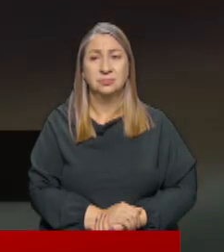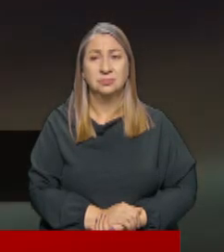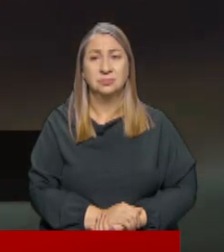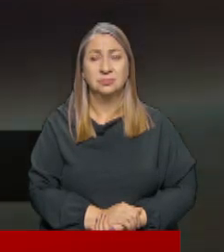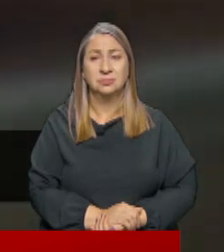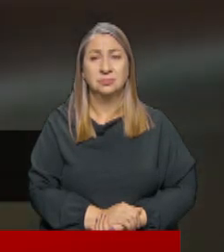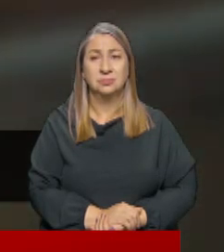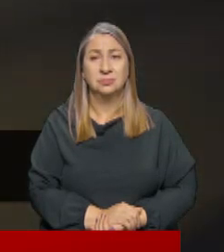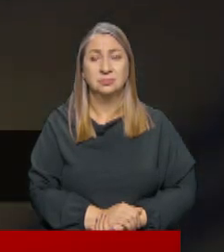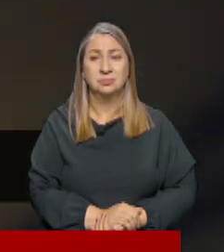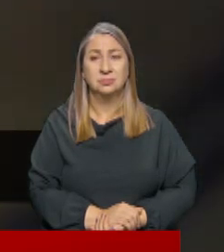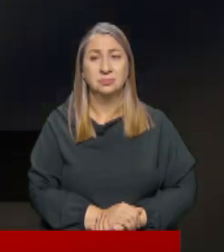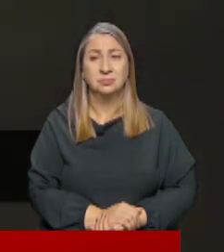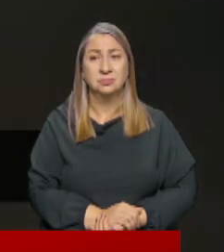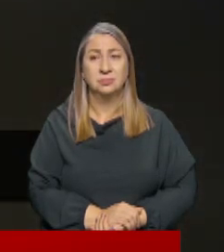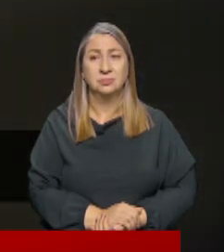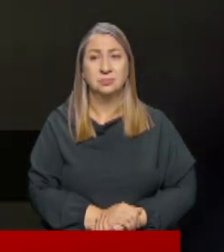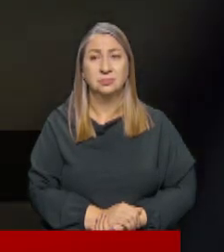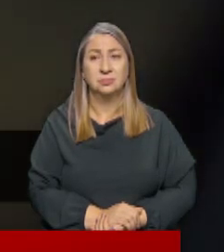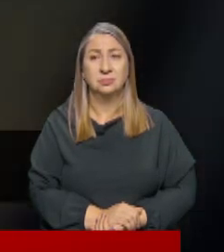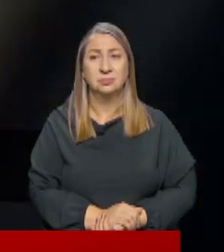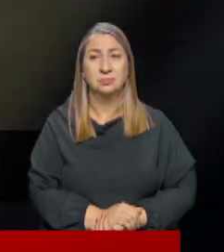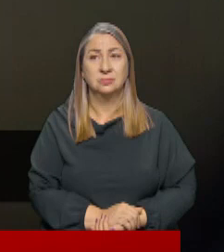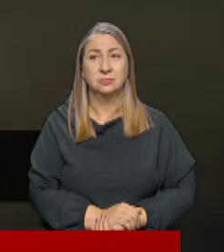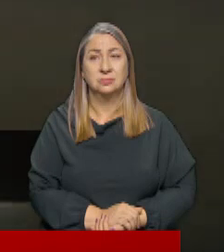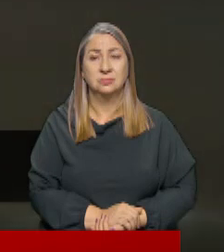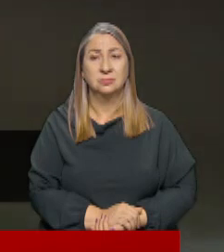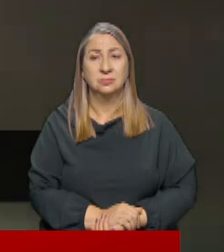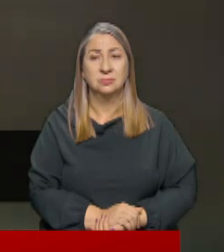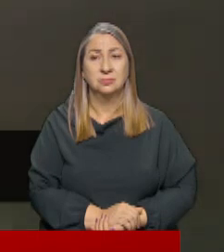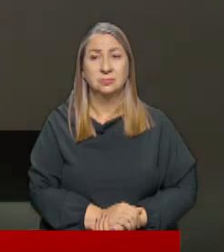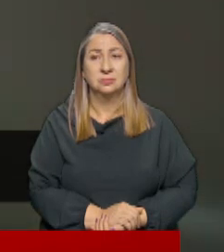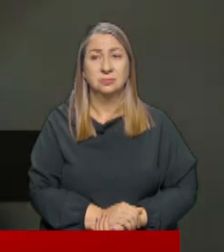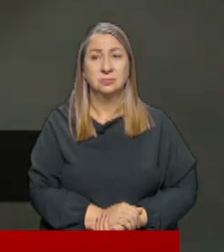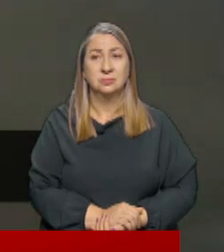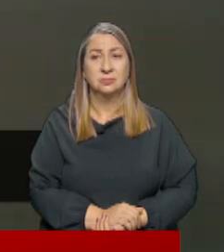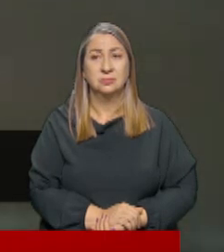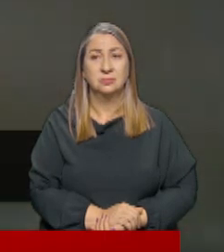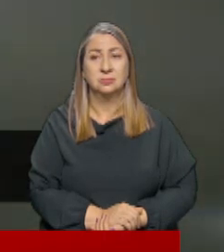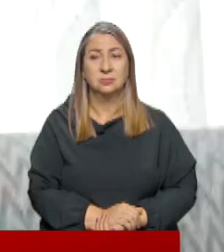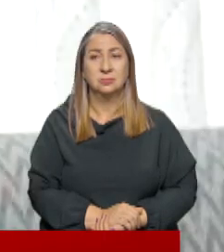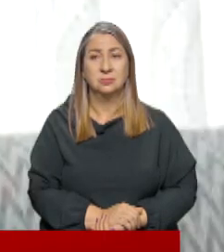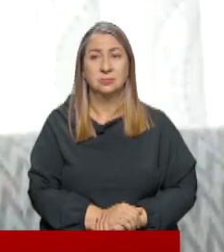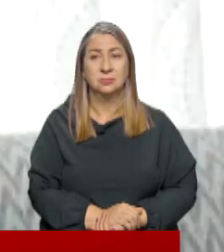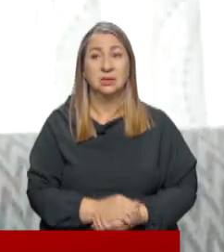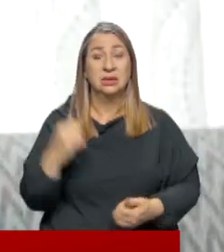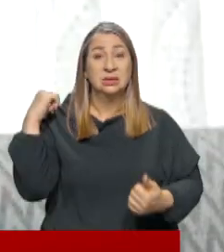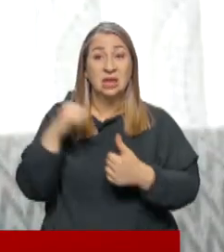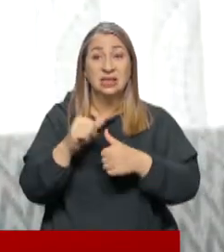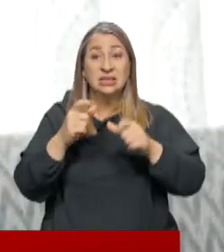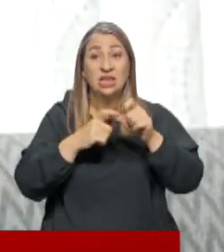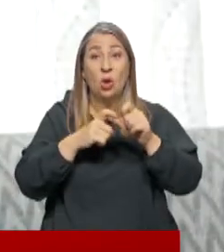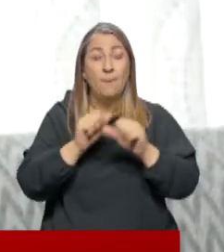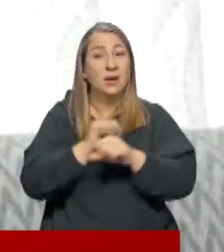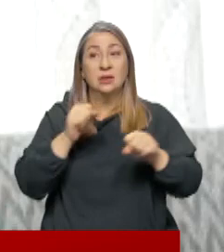rızamızı sormadan siyanürün içerisinde çalıştırıyorlar bizi. Şahsen kendi kafamı kaldıramıyorum baş ağrısından. Tekrar siyanür